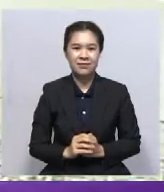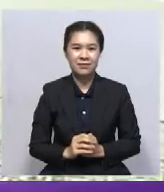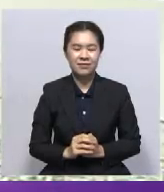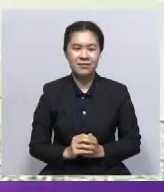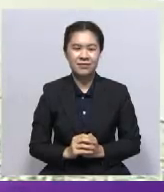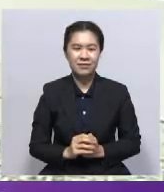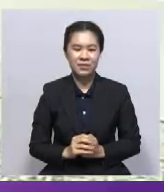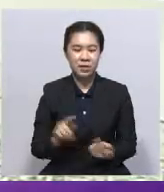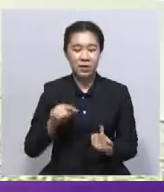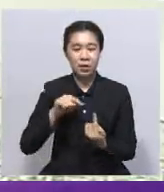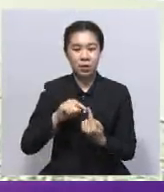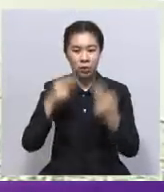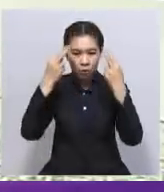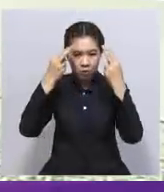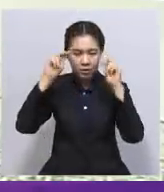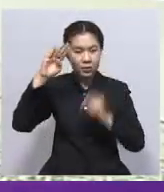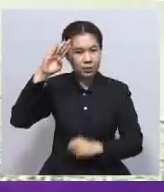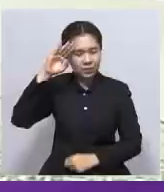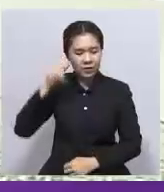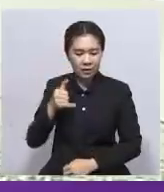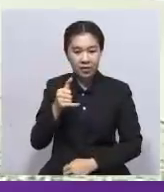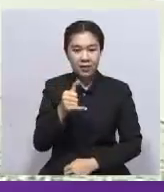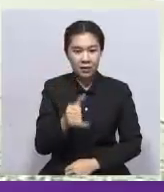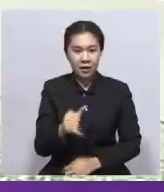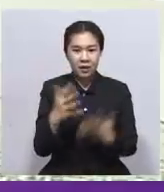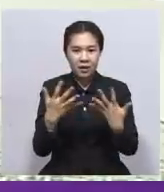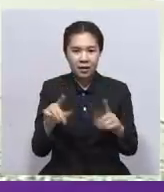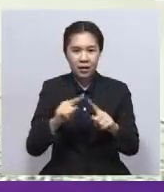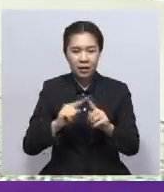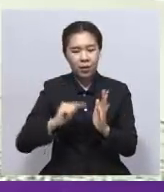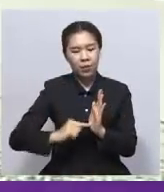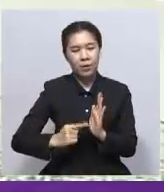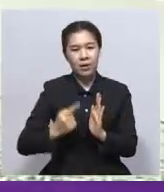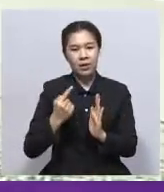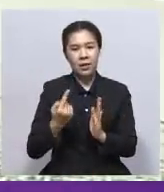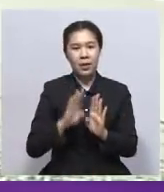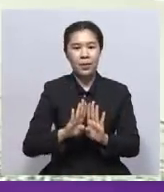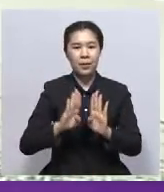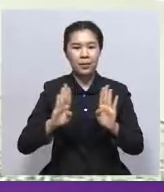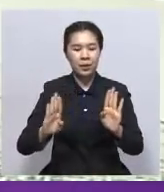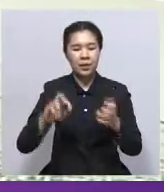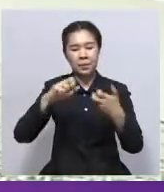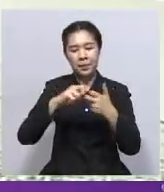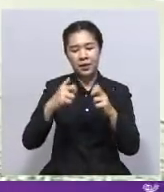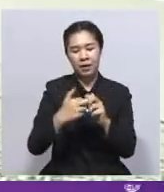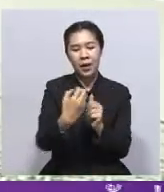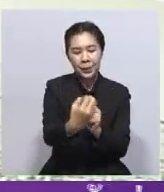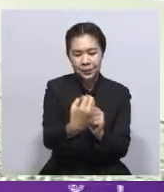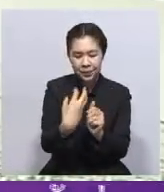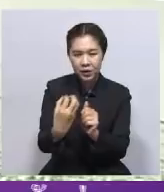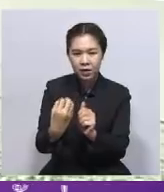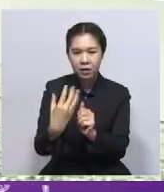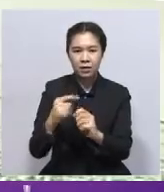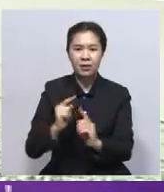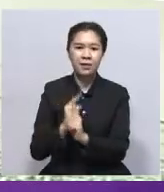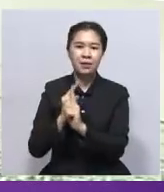และนอกจากการลงพื้นที่ของท่านนายกรัฐมนตรีแล้วนะคะในวันนี้ยังเป็นวันแรกของการเปิดเวทีรับฟังปัญหาของประชาชนต